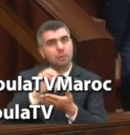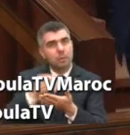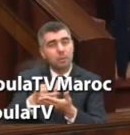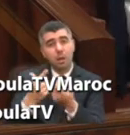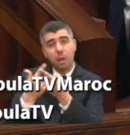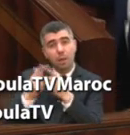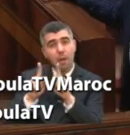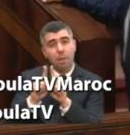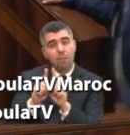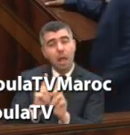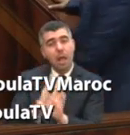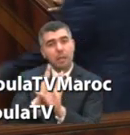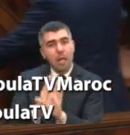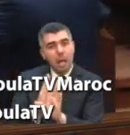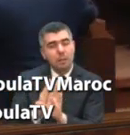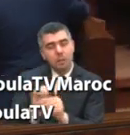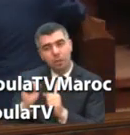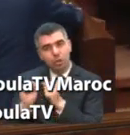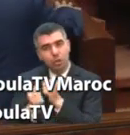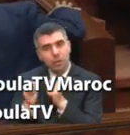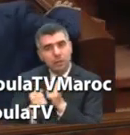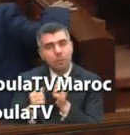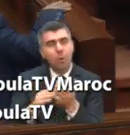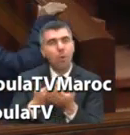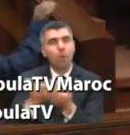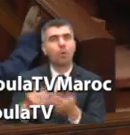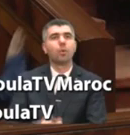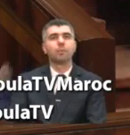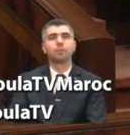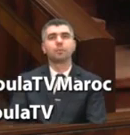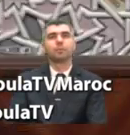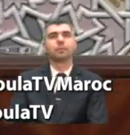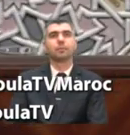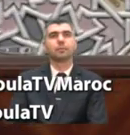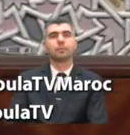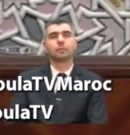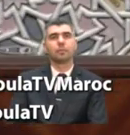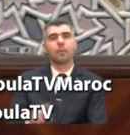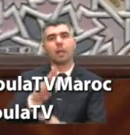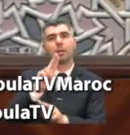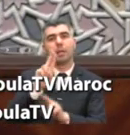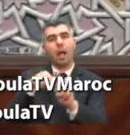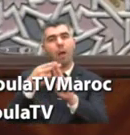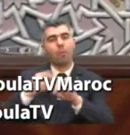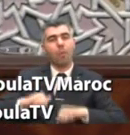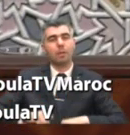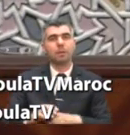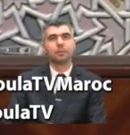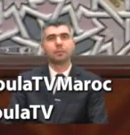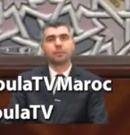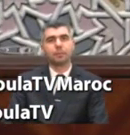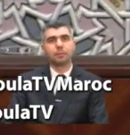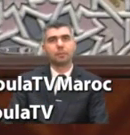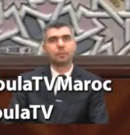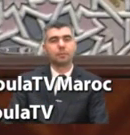وضعية الأمن الخاص والبستنة والنظافة. شكرا. كلمة لكم سيد الوزير رد على السؤال.